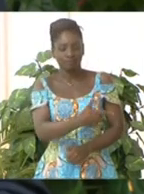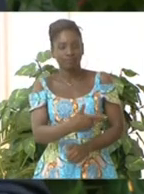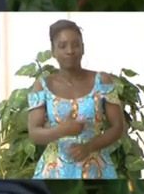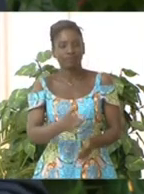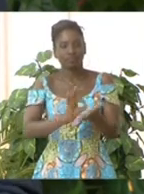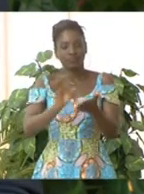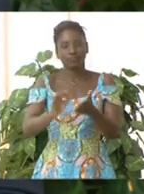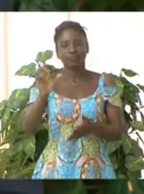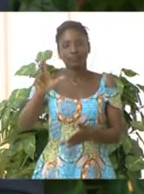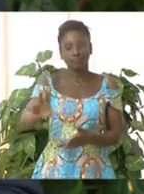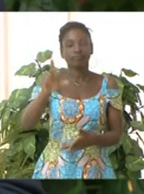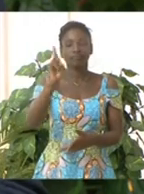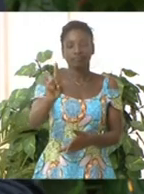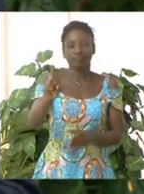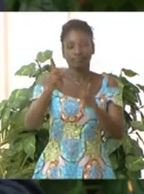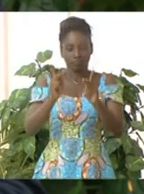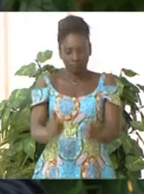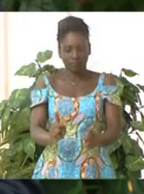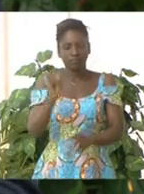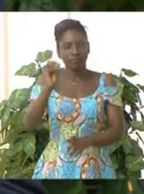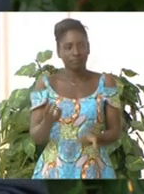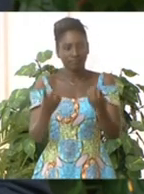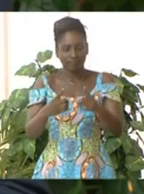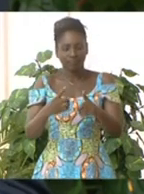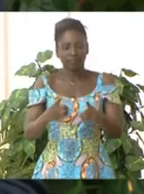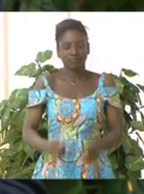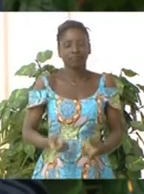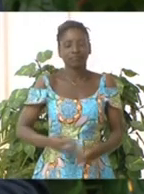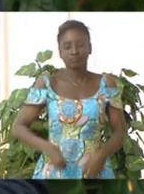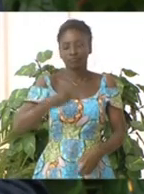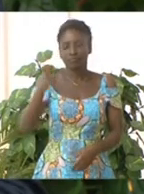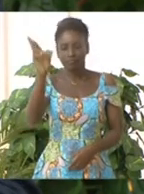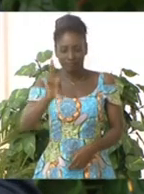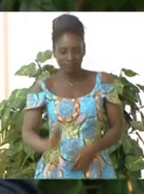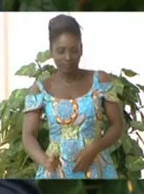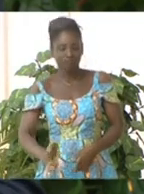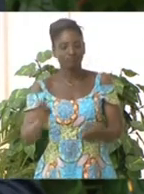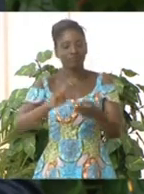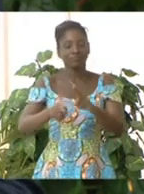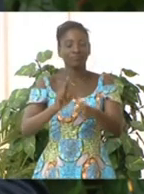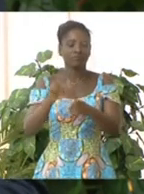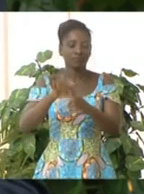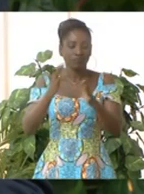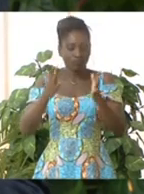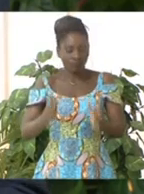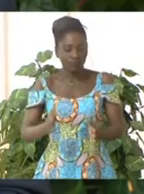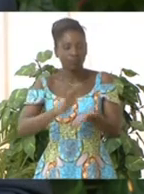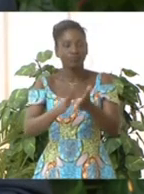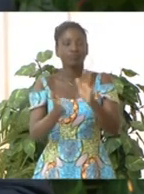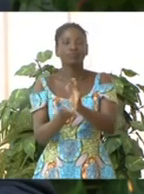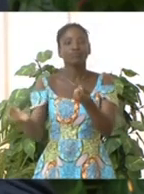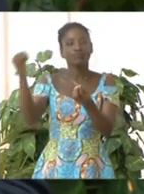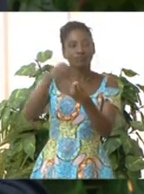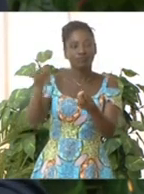personnes. Donc forcément, quand on va donner le nombre de votants sera supérieur au nombre de personnes